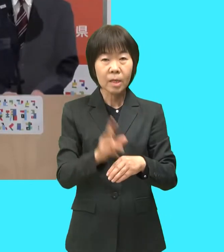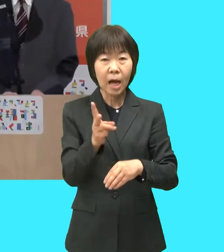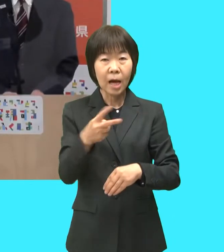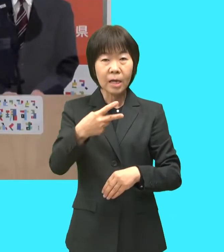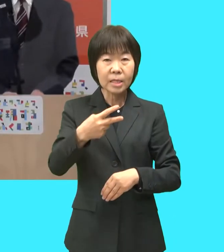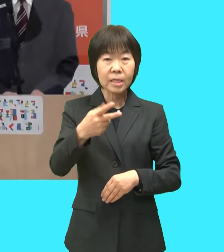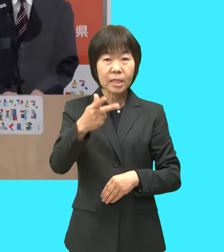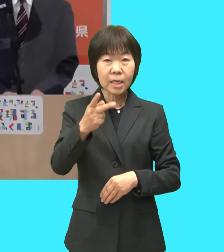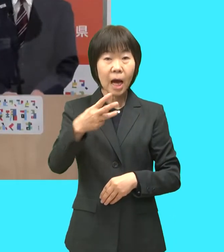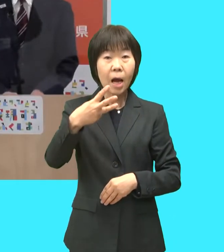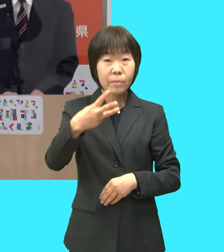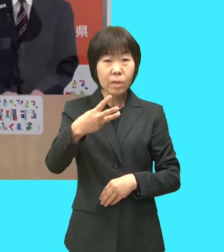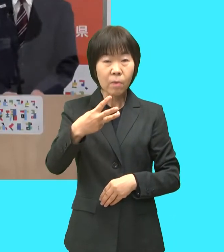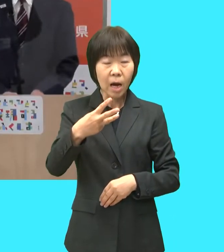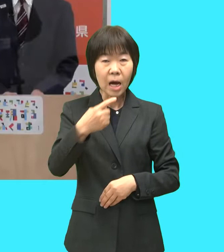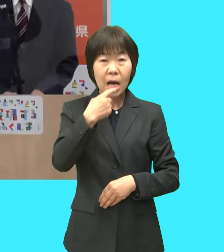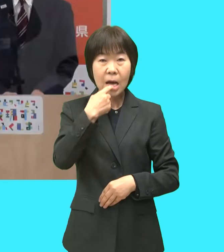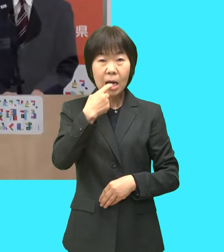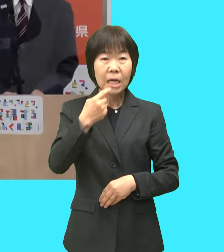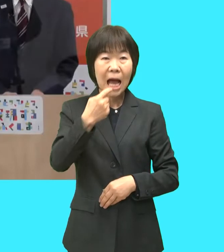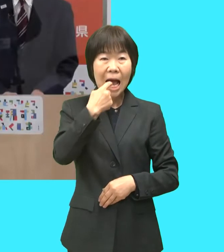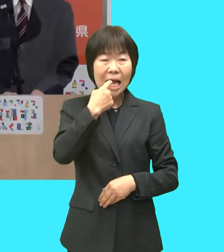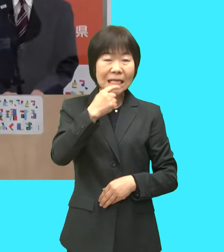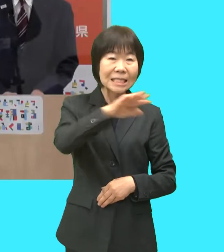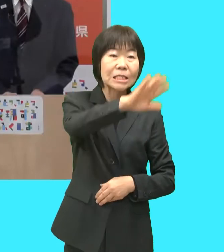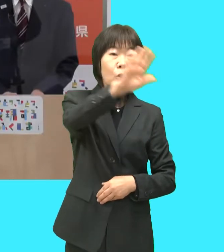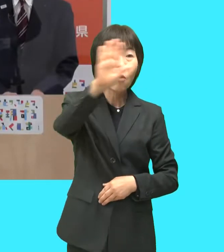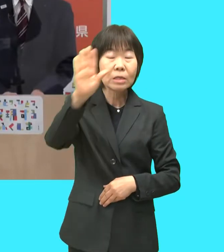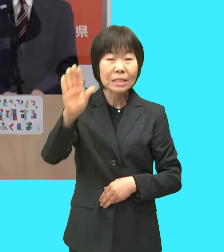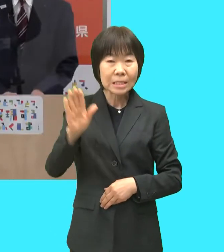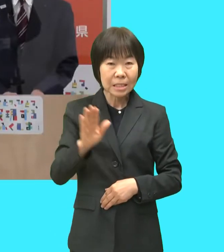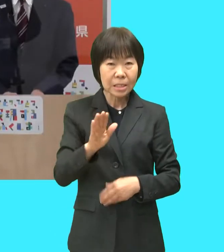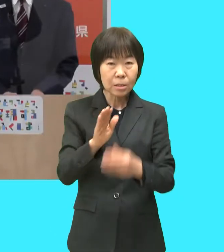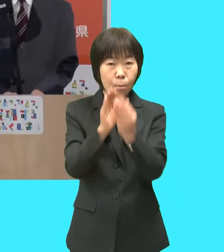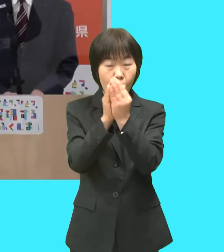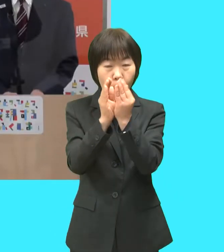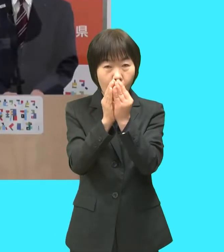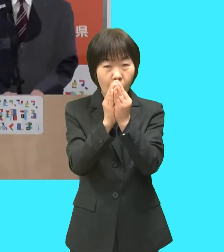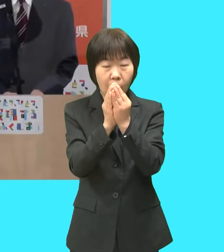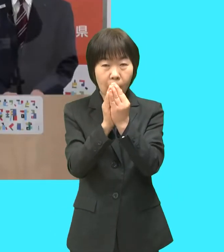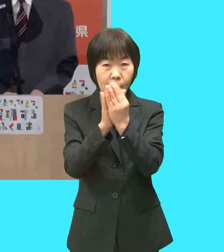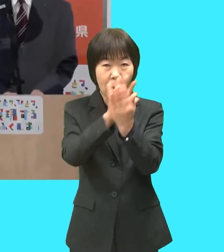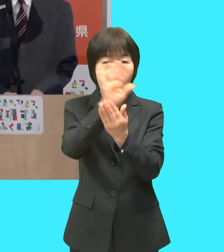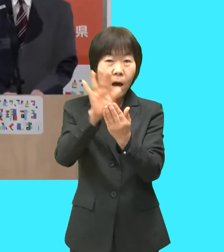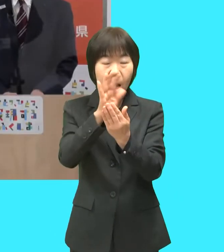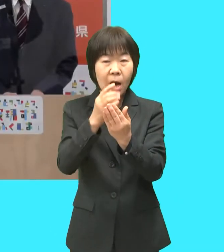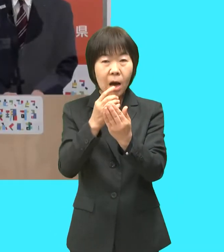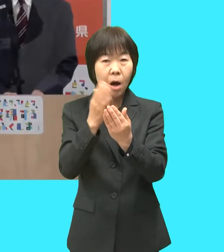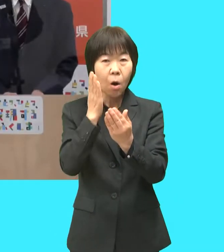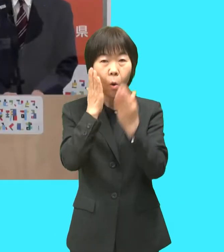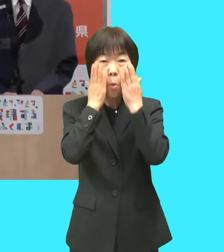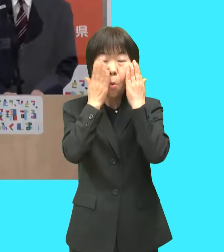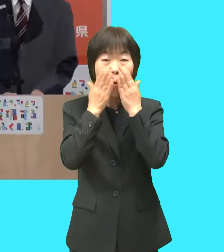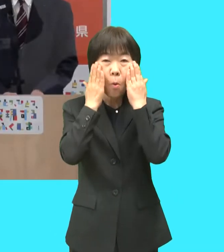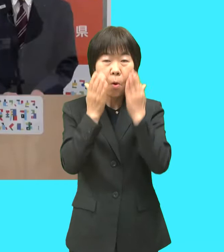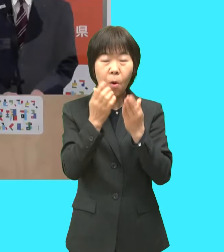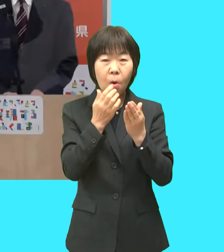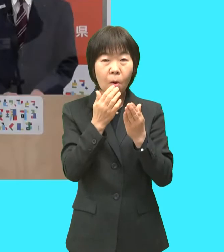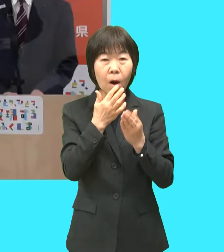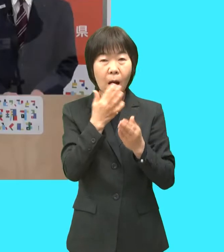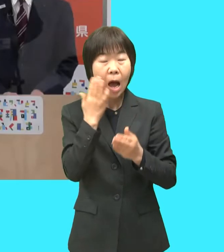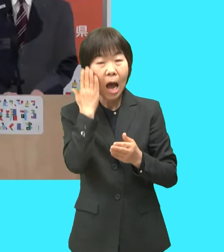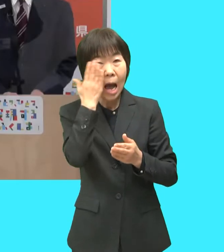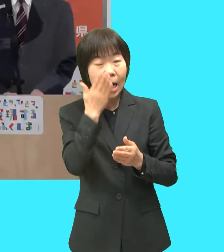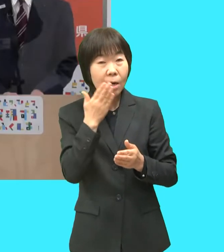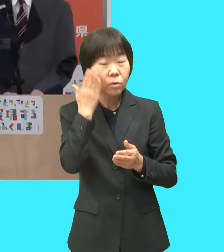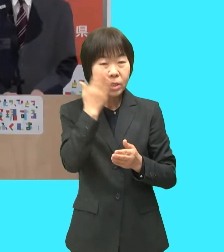は白地にうっすらと桃色が入り、頬を赤くしてはにかんだような